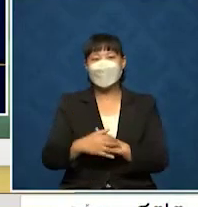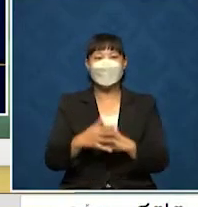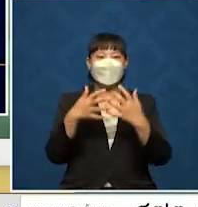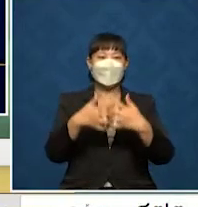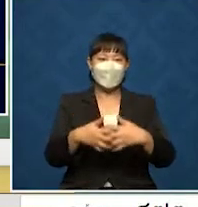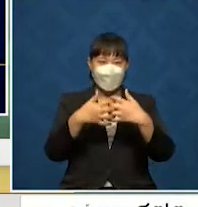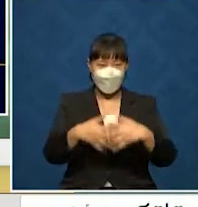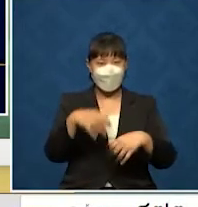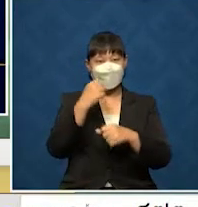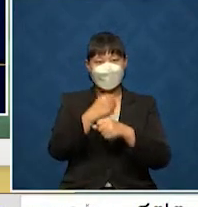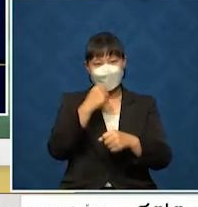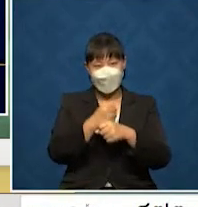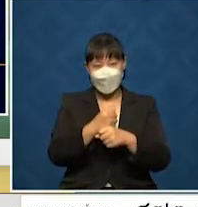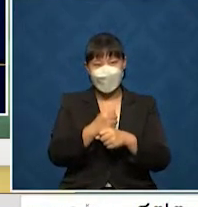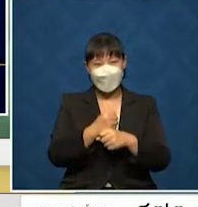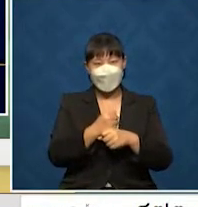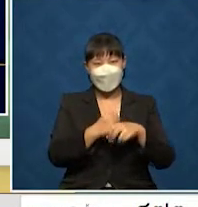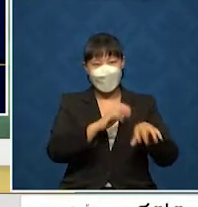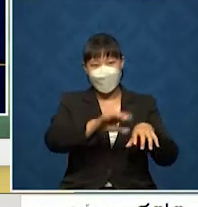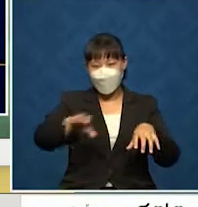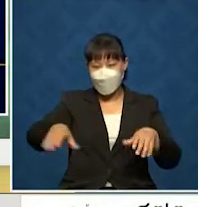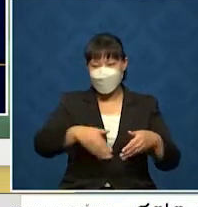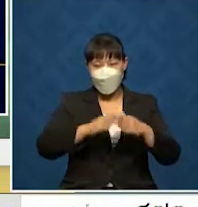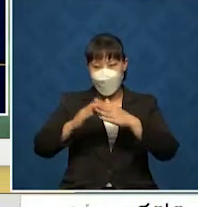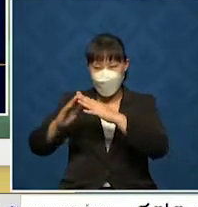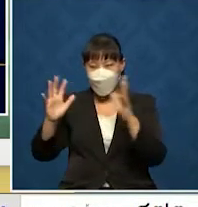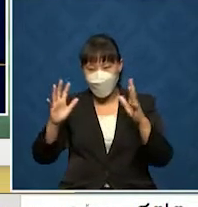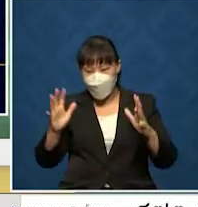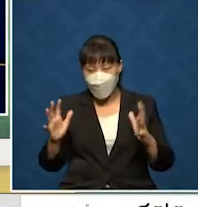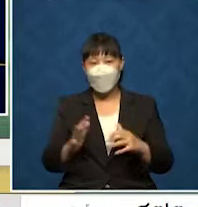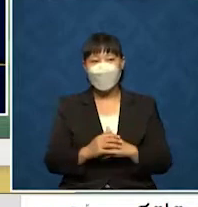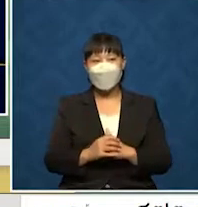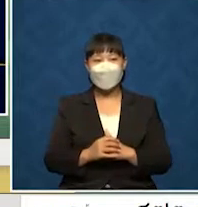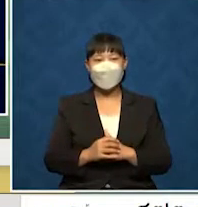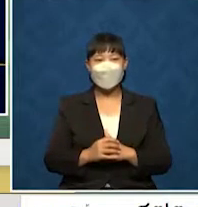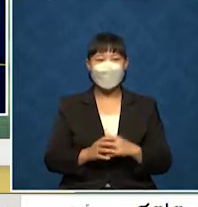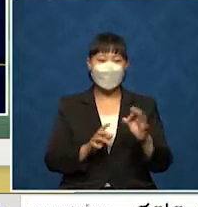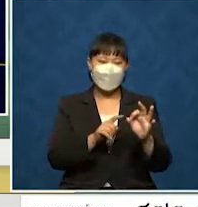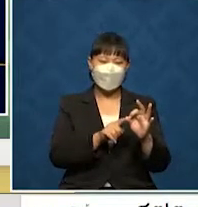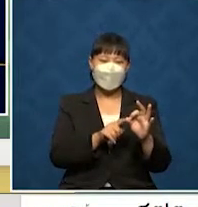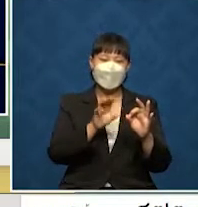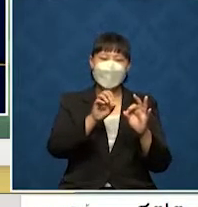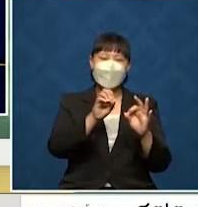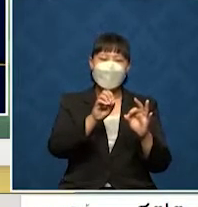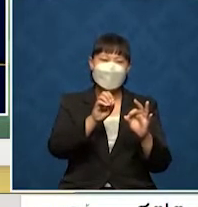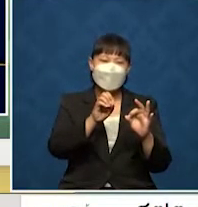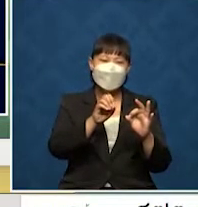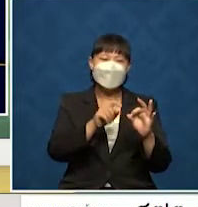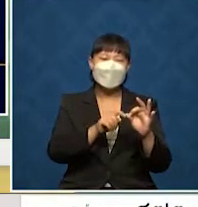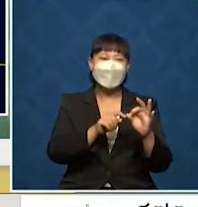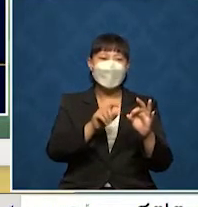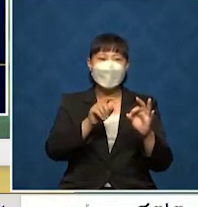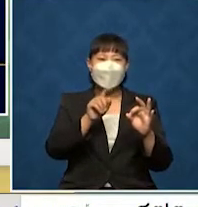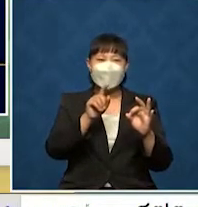ผลิตเป็นจำนวนมากต้นทุนเม็ดละไม่ถึง50สตางค์ในขณะ